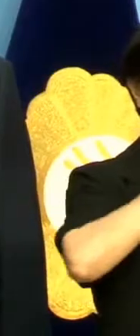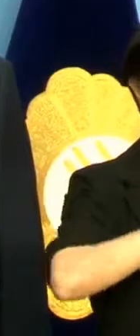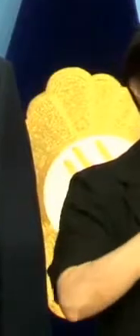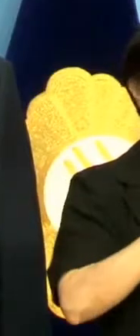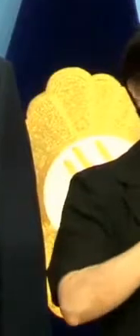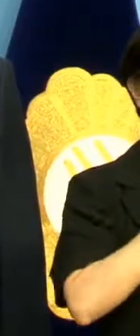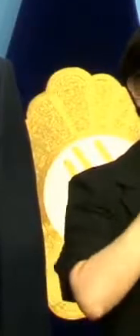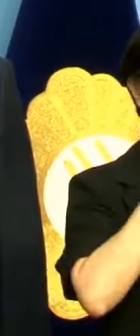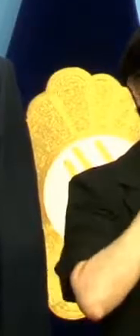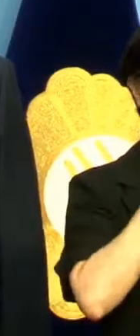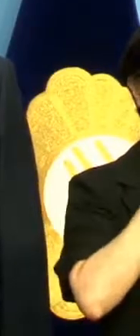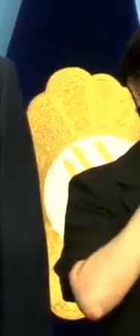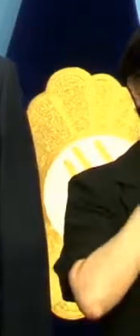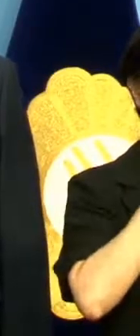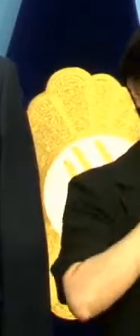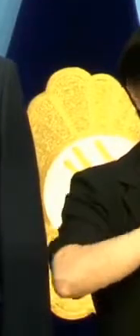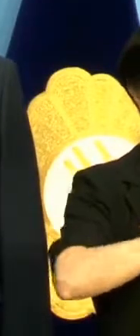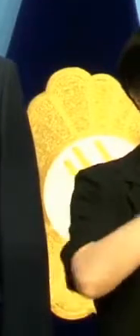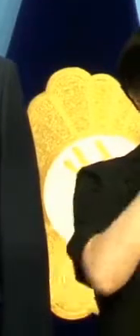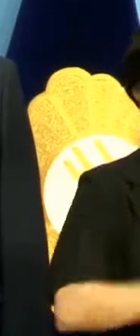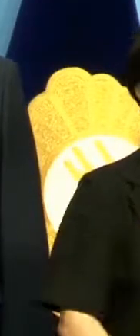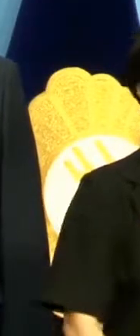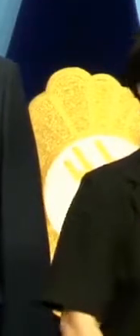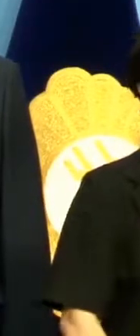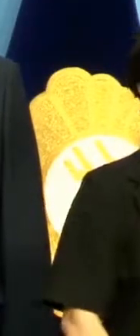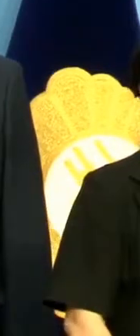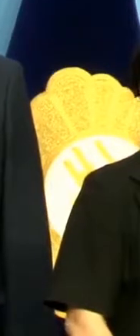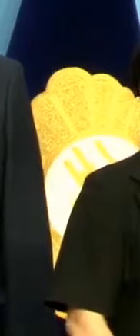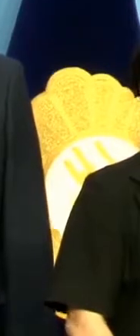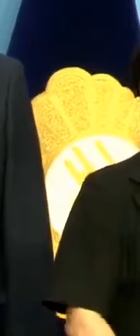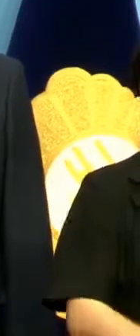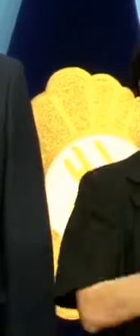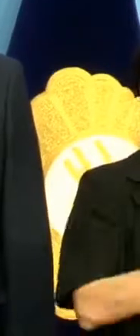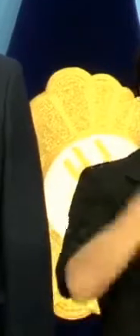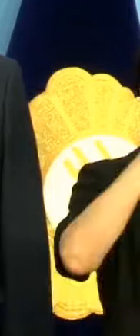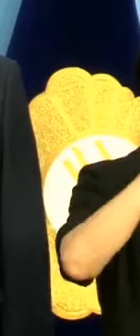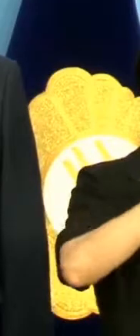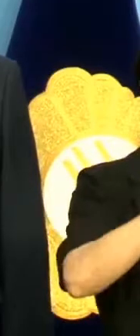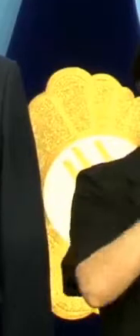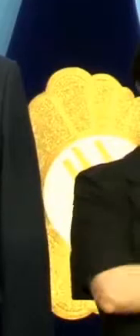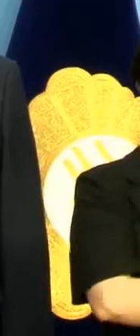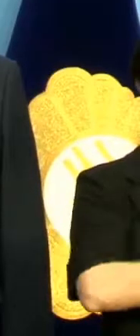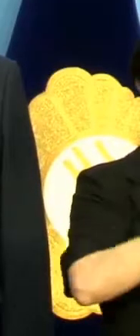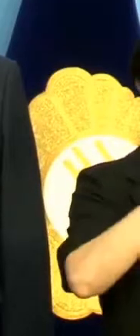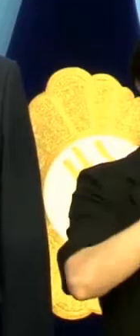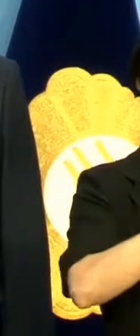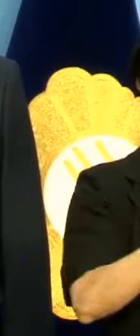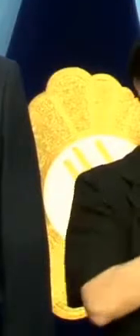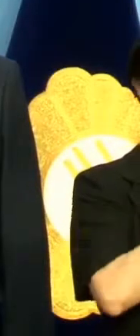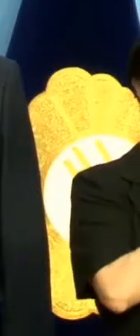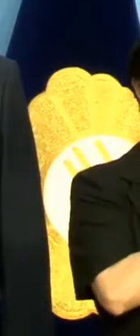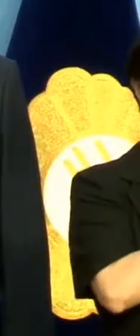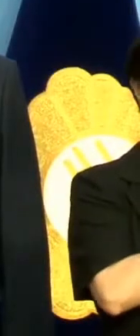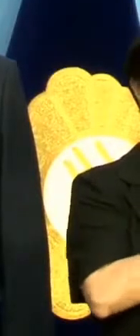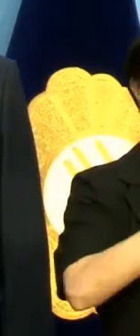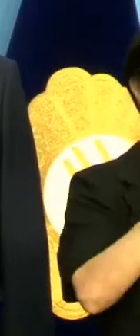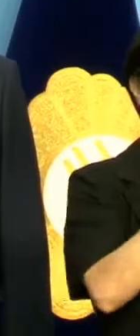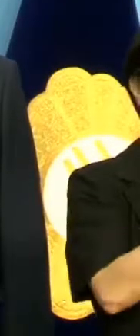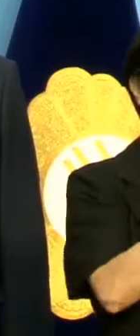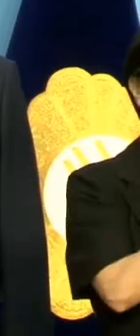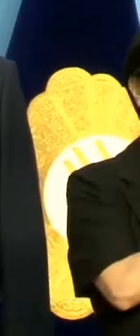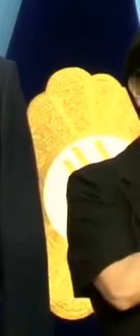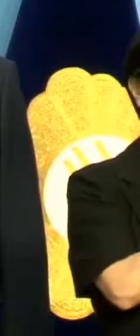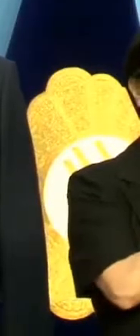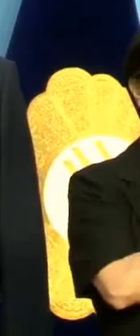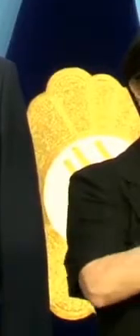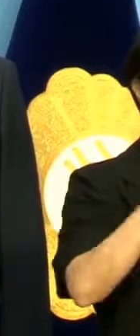것으로 보인다고 즉시 하고 있습니다 이경일 횡령 게임이 이상직 의원 을 위한 것이므로